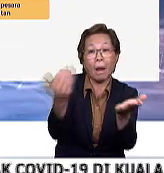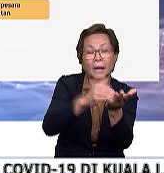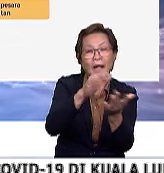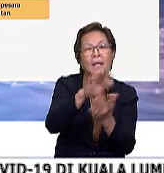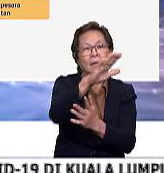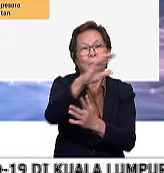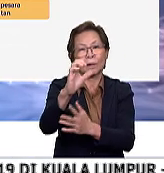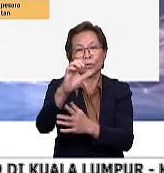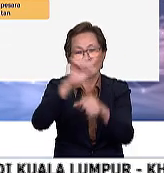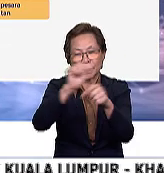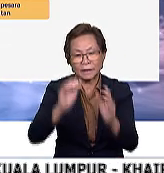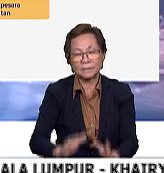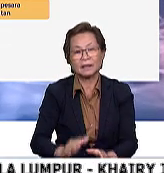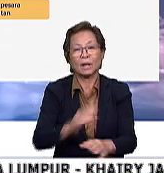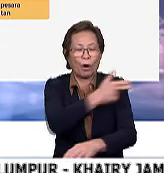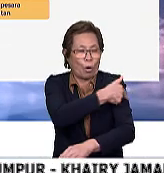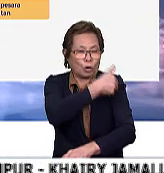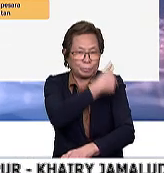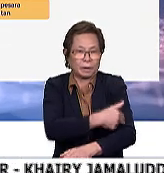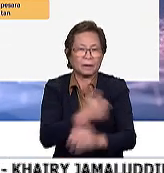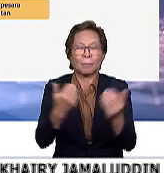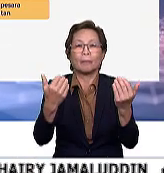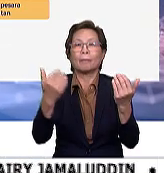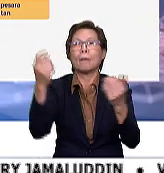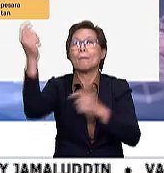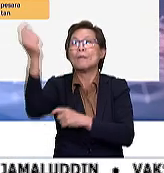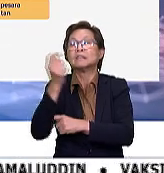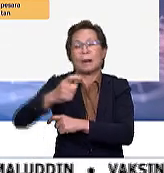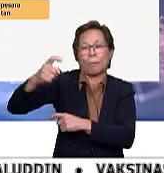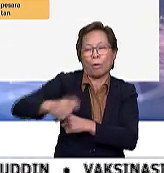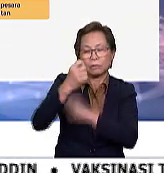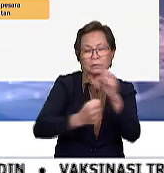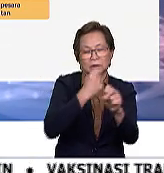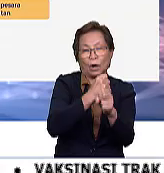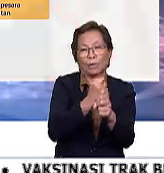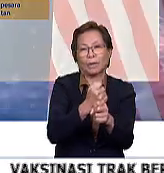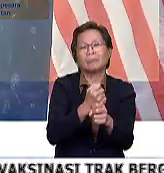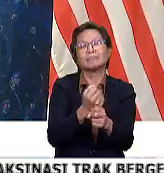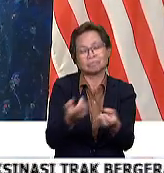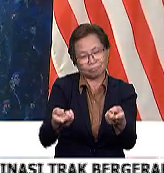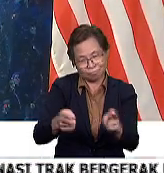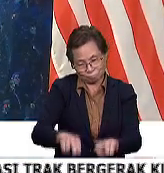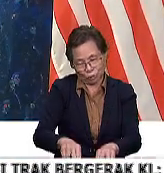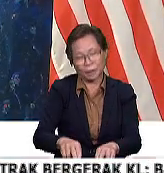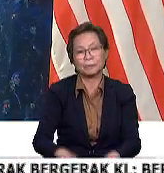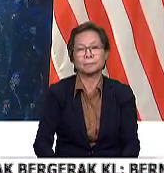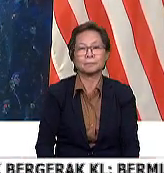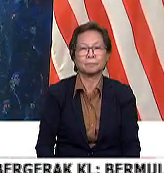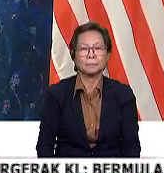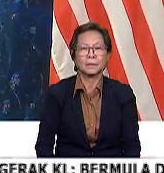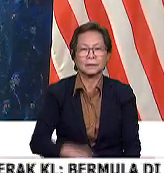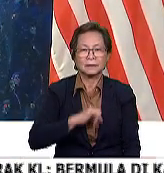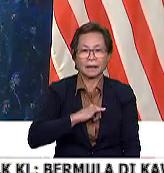500 petugas kesehatan yang besar wajib tahun ini secara kontrak Hai